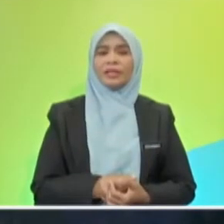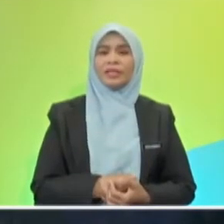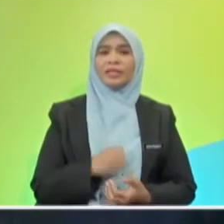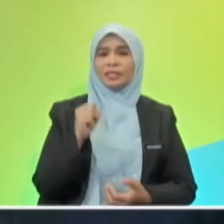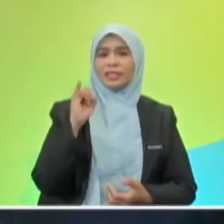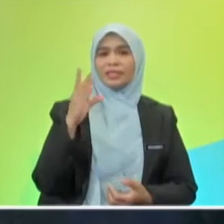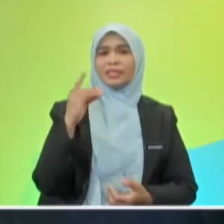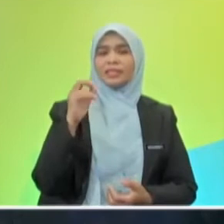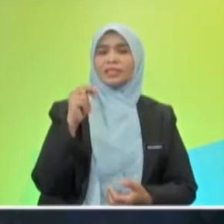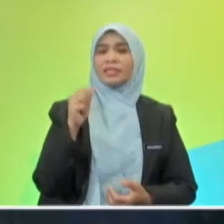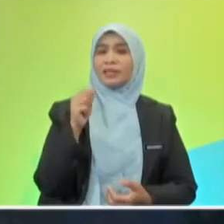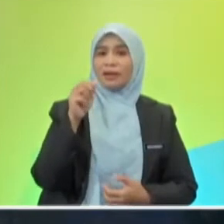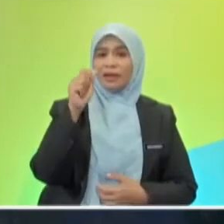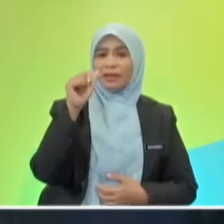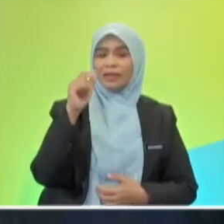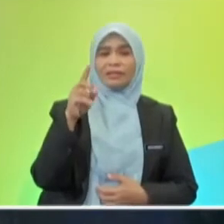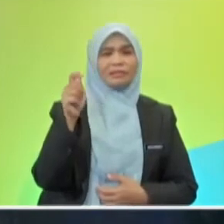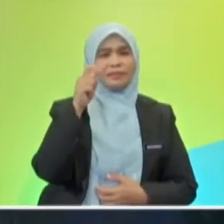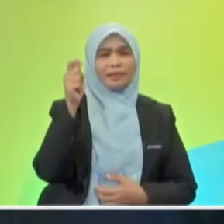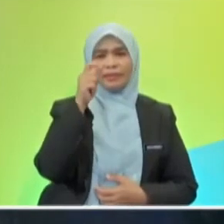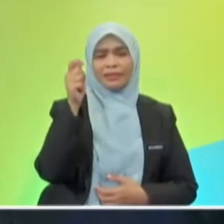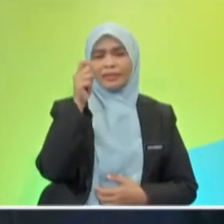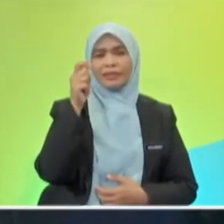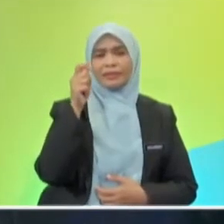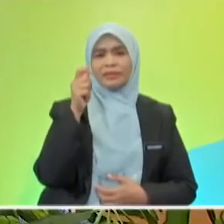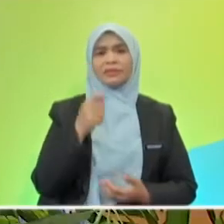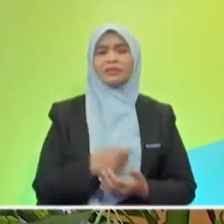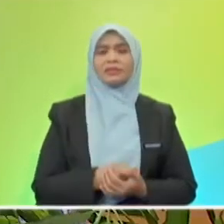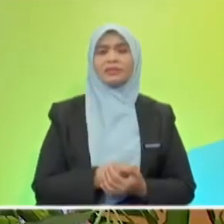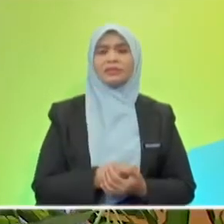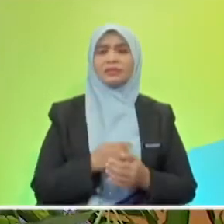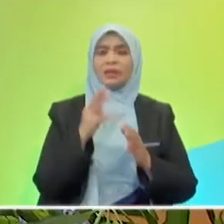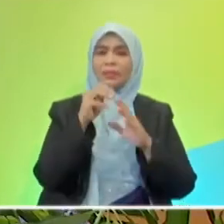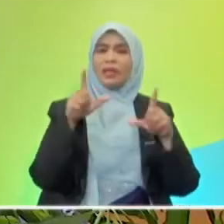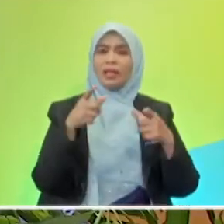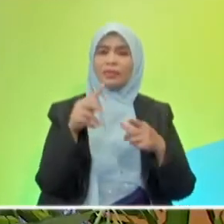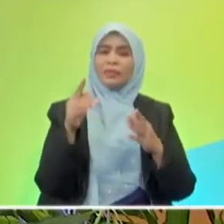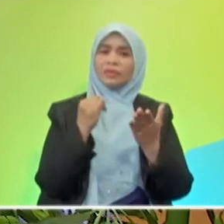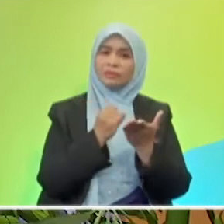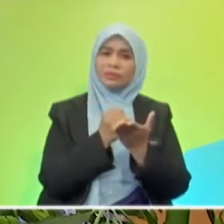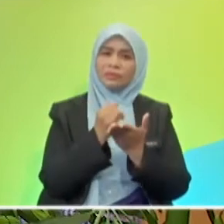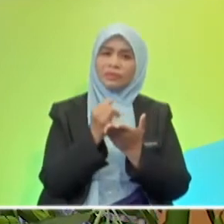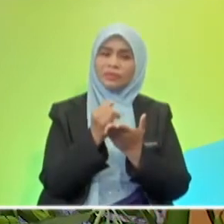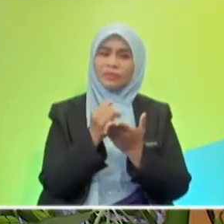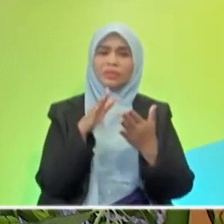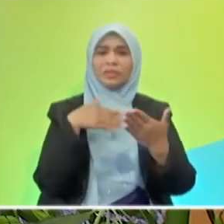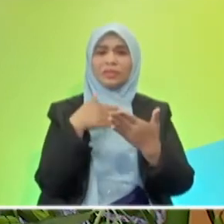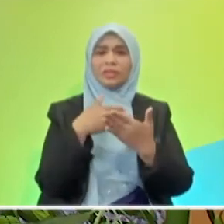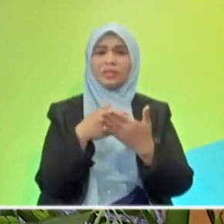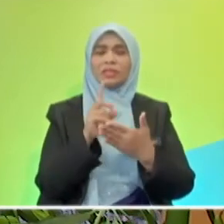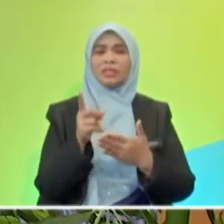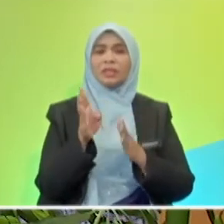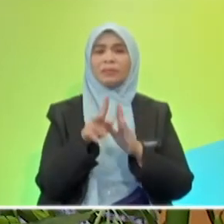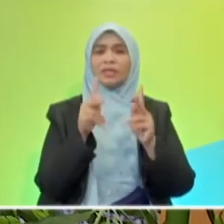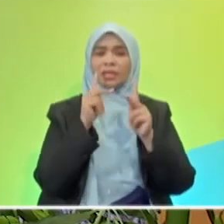contohnya senang Andi design case Ambu Papa melakukan kejujuran sehinggalah Dia mengeluarkan satu ktkt